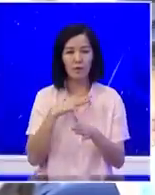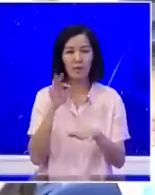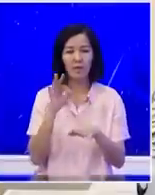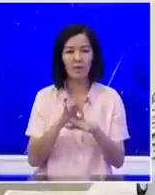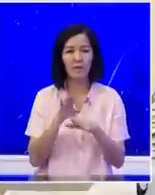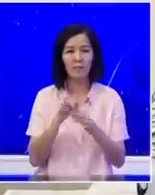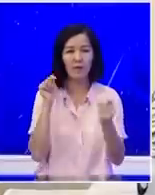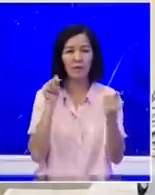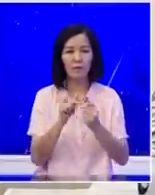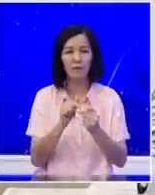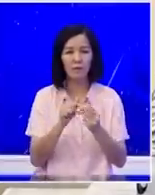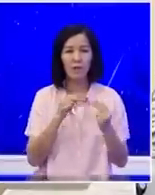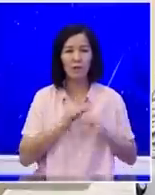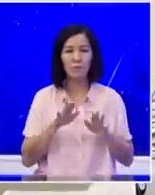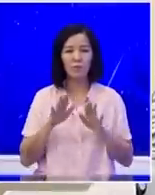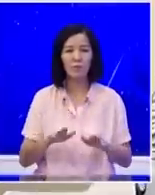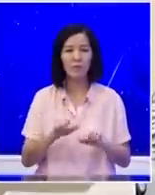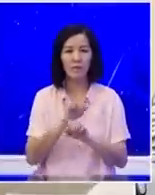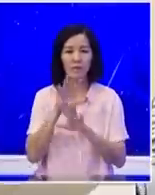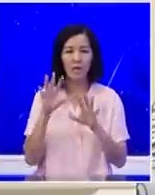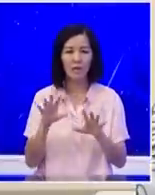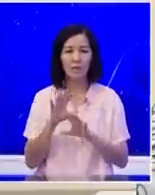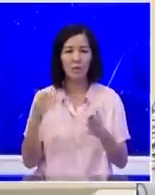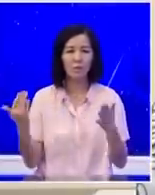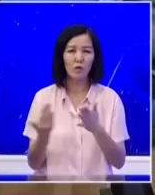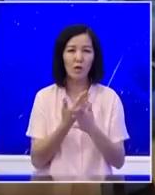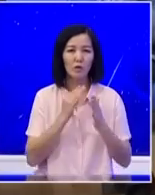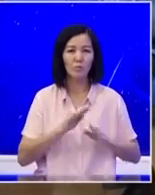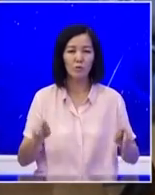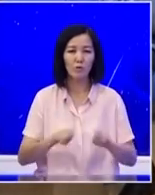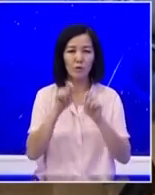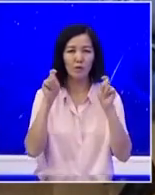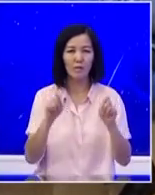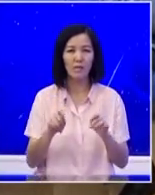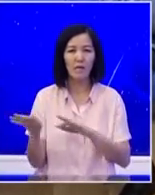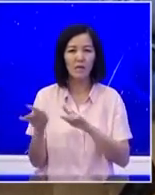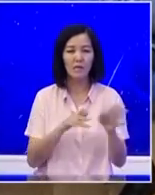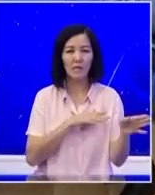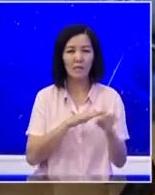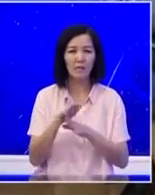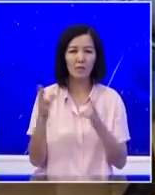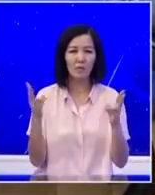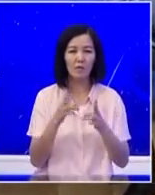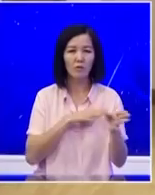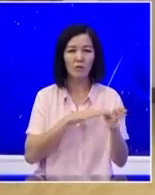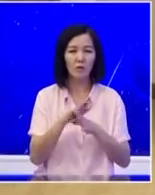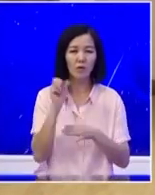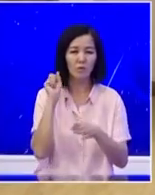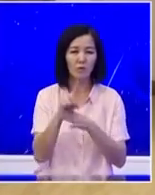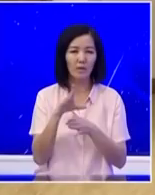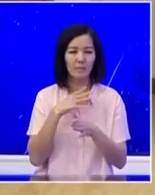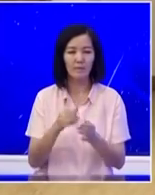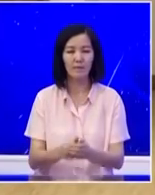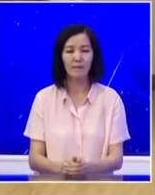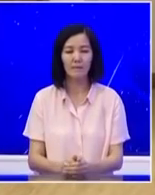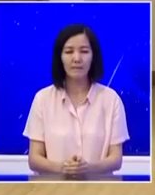жүктеді. Індетпен күрес кезеңінде жұмыс орындарын сақтау мен жаңа жұмыс орындарын ашу бағытында қажетті шараларды атқаруды әрі